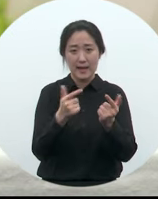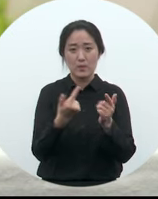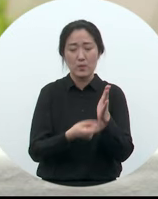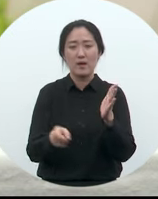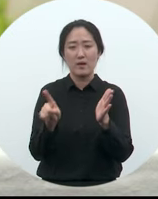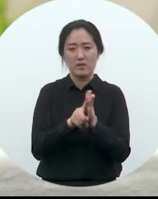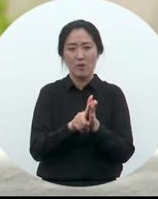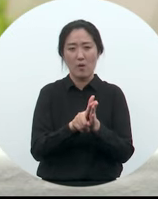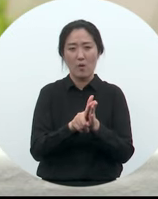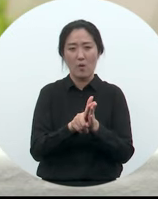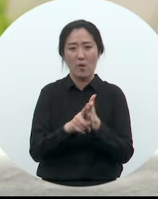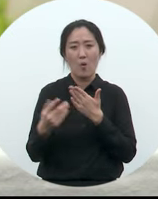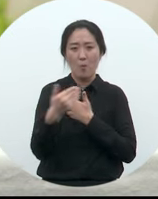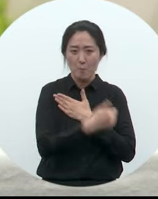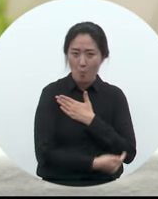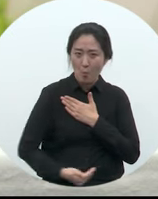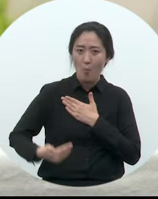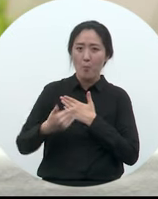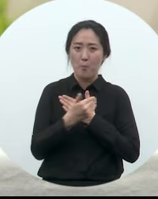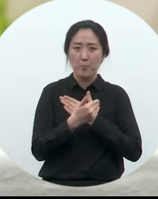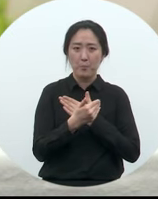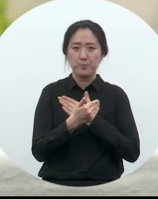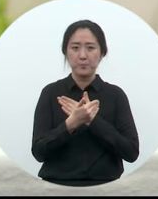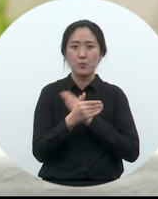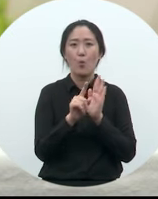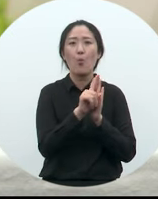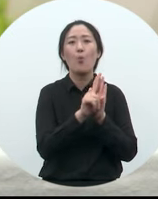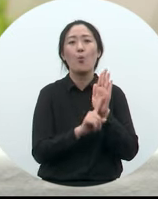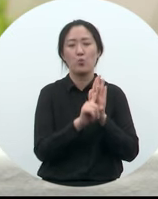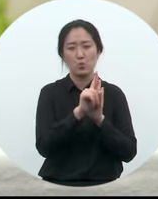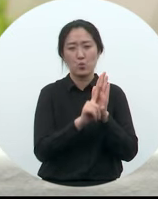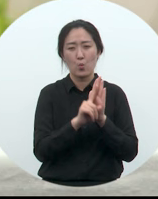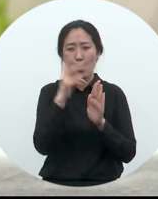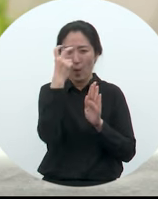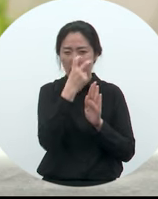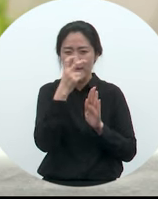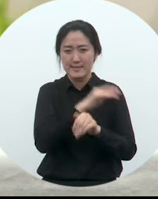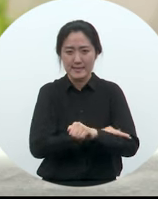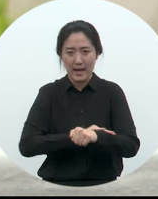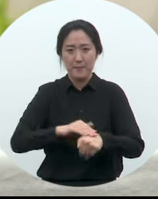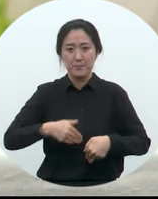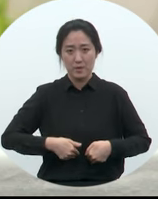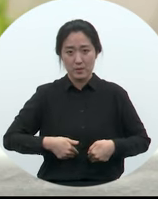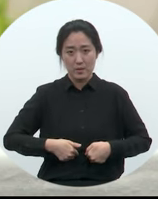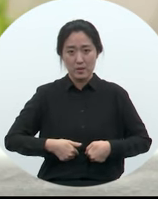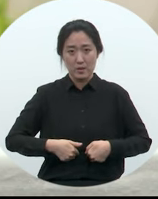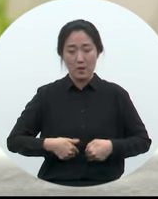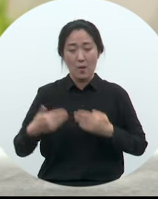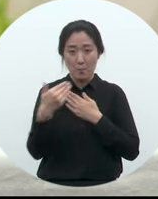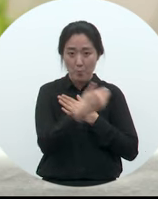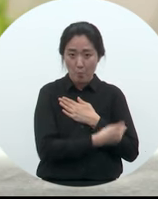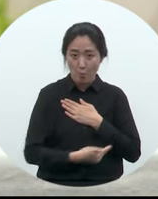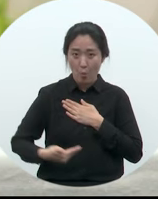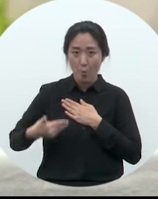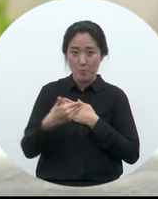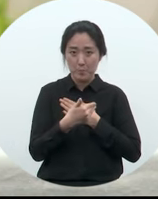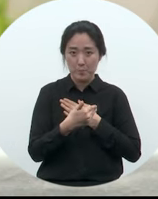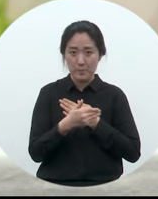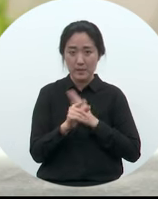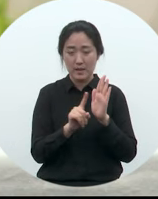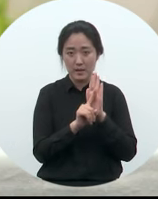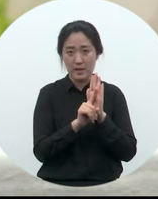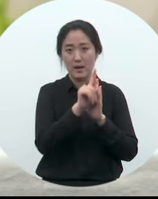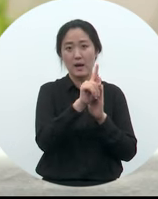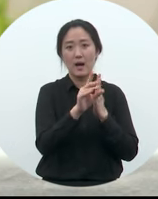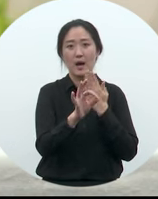먼저 체온을 잘 관리를 해줘야 됩니다. 일본에서 나온 이시하라 유미 박사의 책을 보게 되면은 체온이